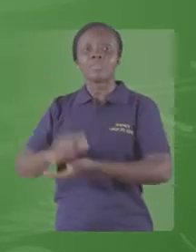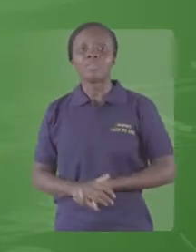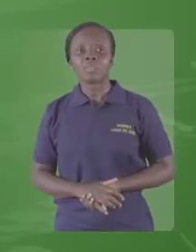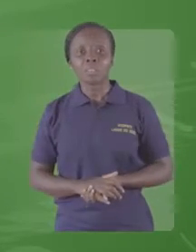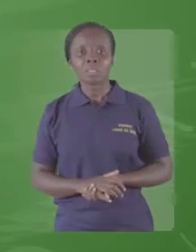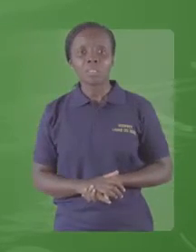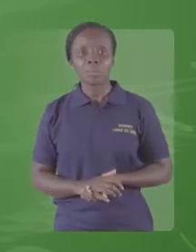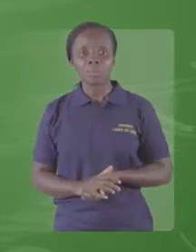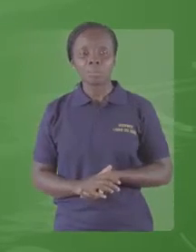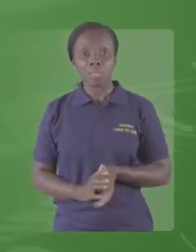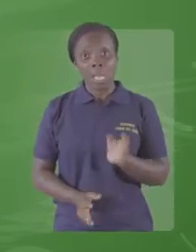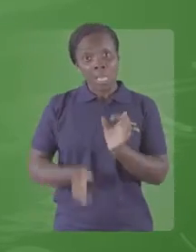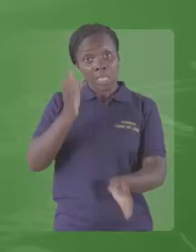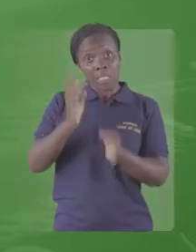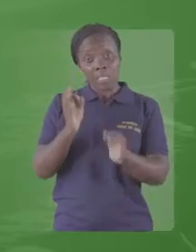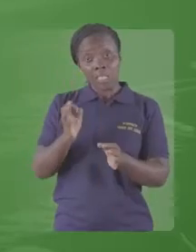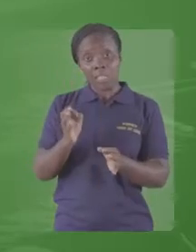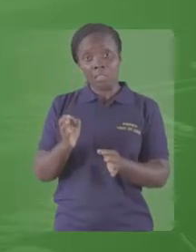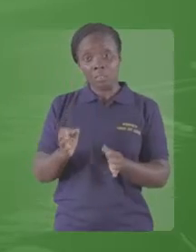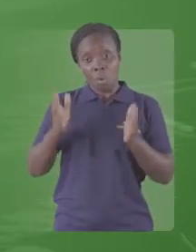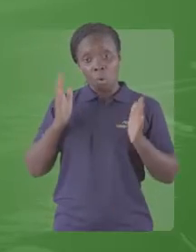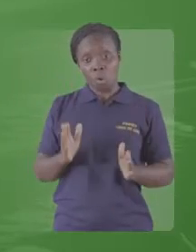Si les hommes coupent tous les bois de la